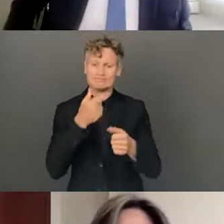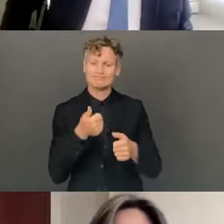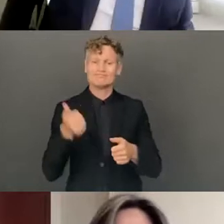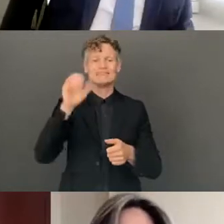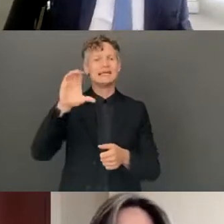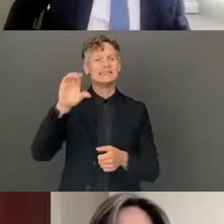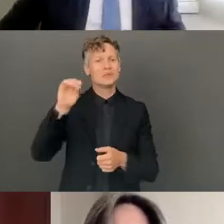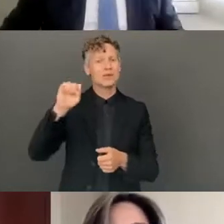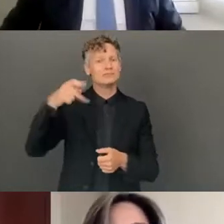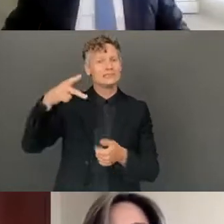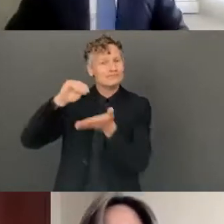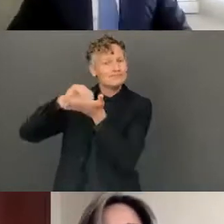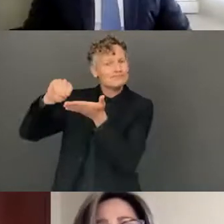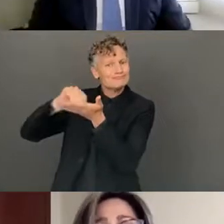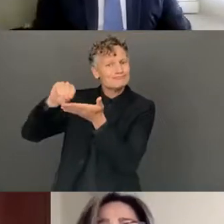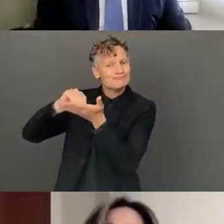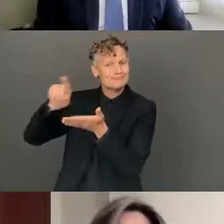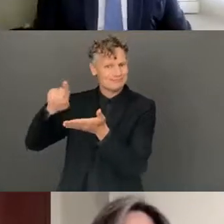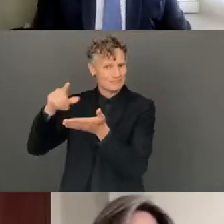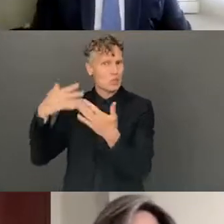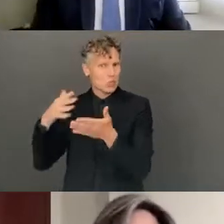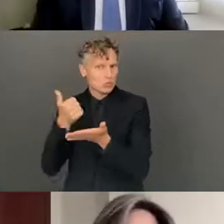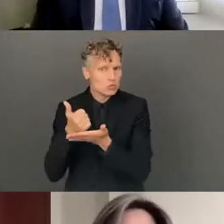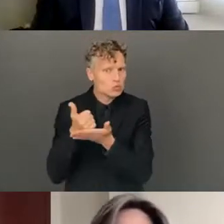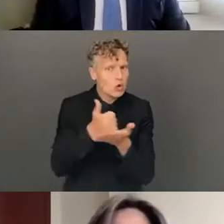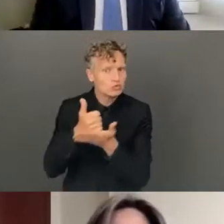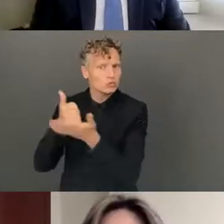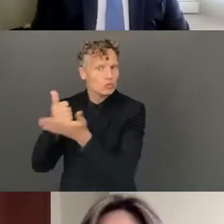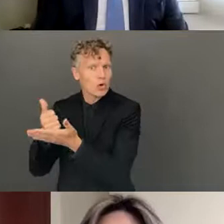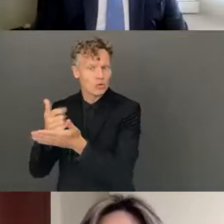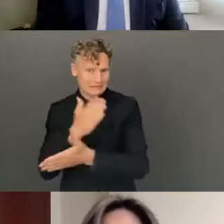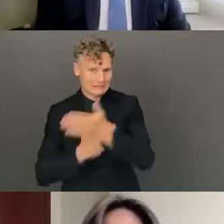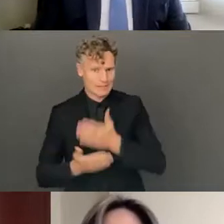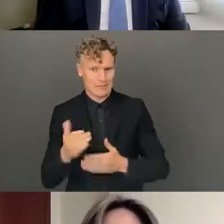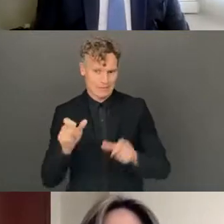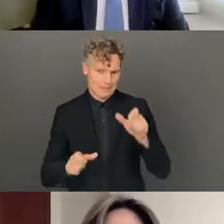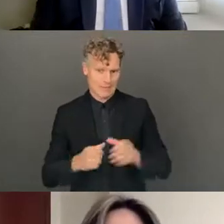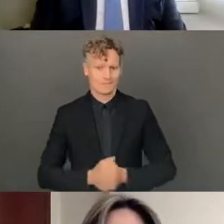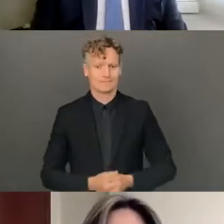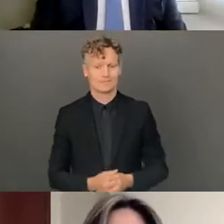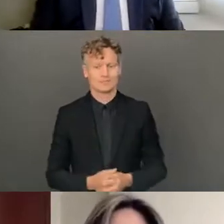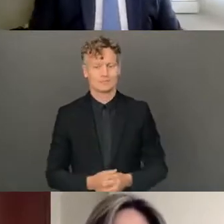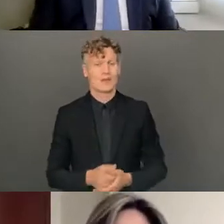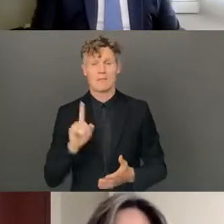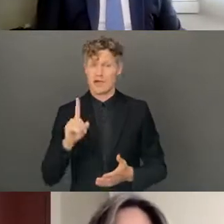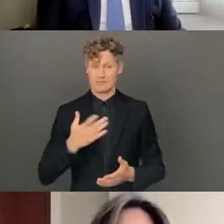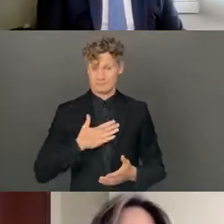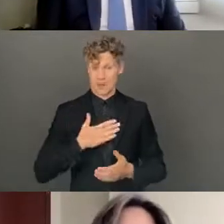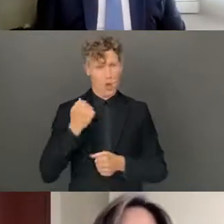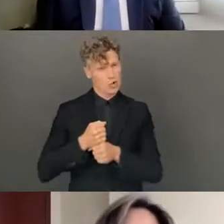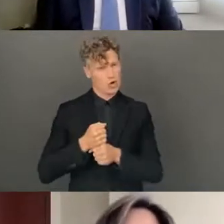encore terminé. Loin de ça. Je vous parle lorsque